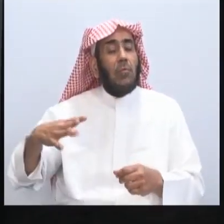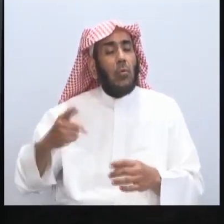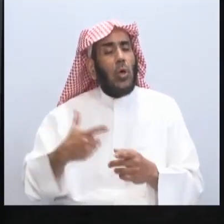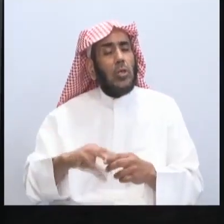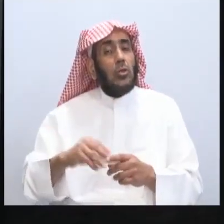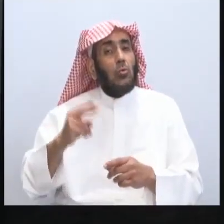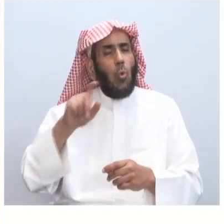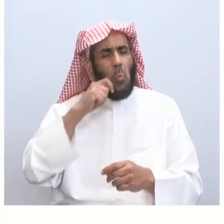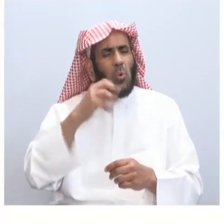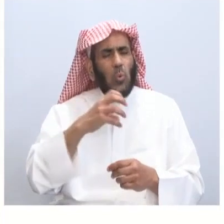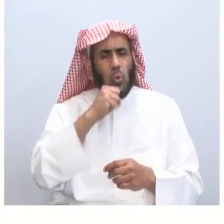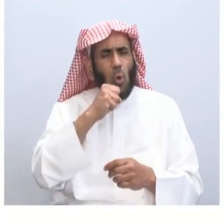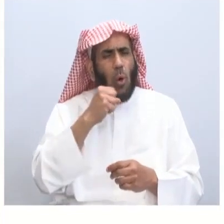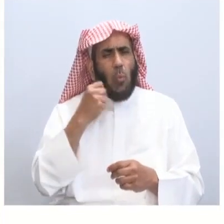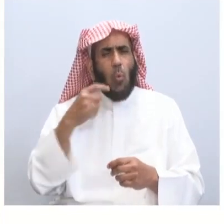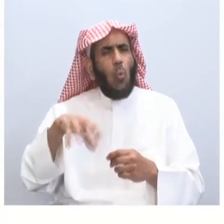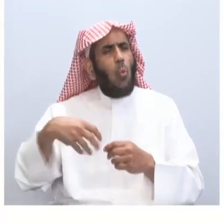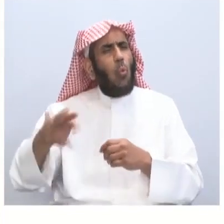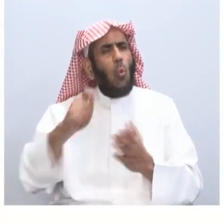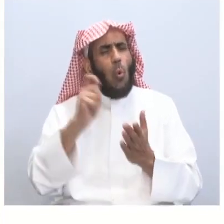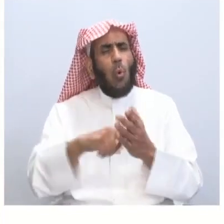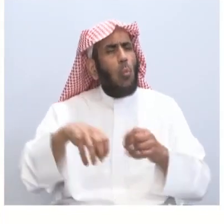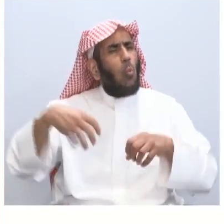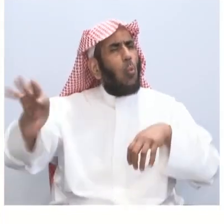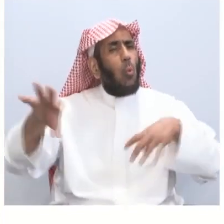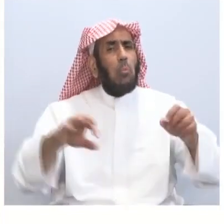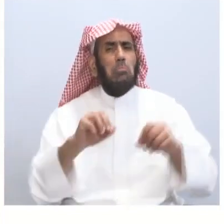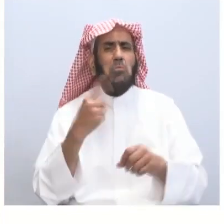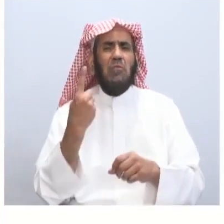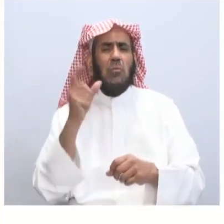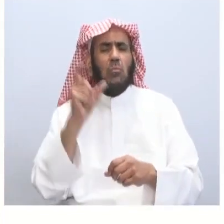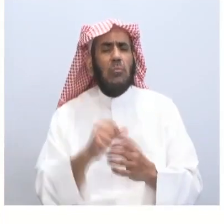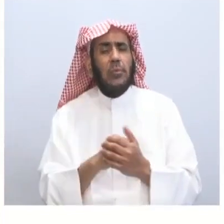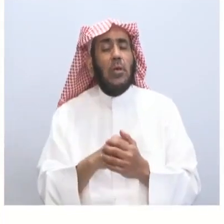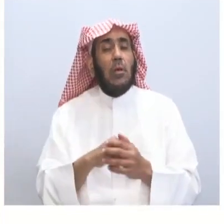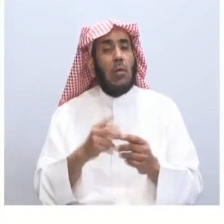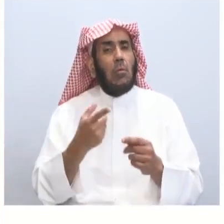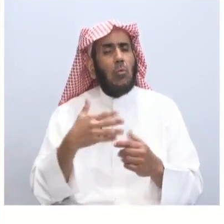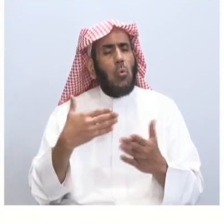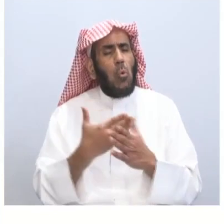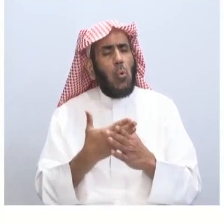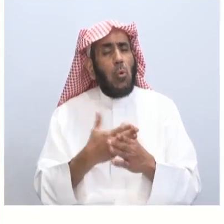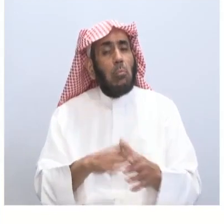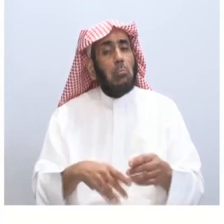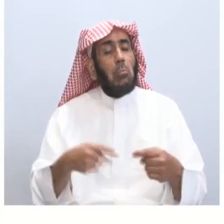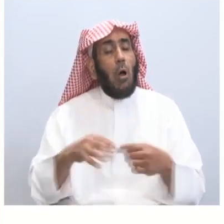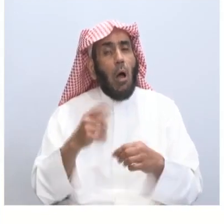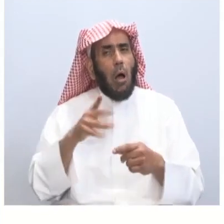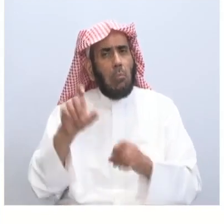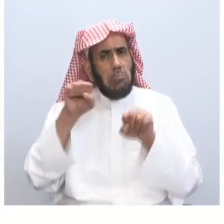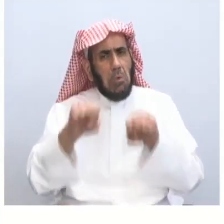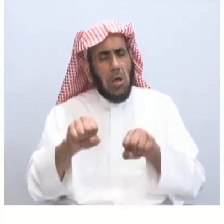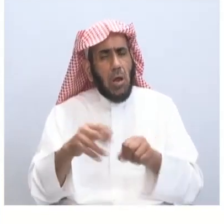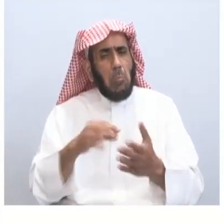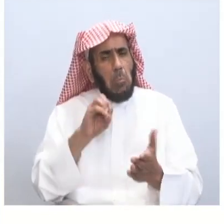صعب عليه مباشره حكم الاقاليم بنفسه لذا عين من يثق بهم من